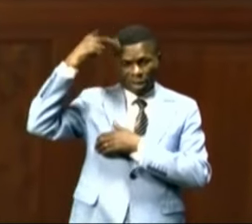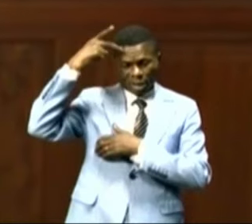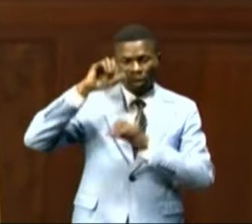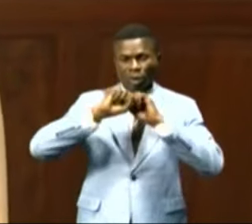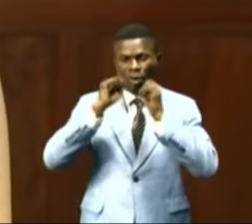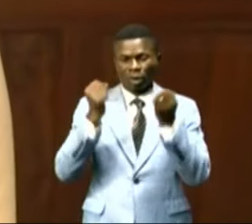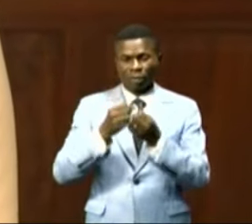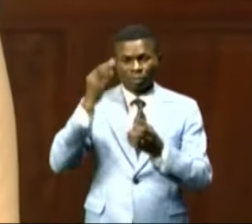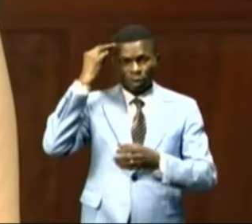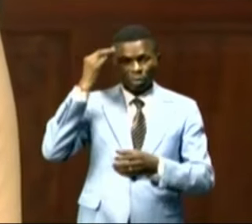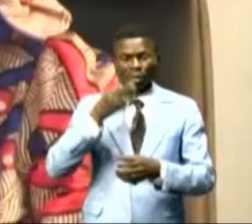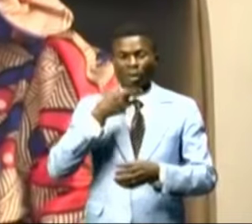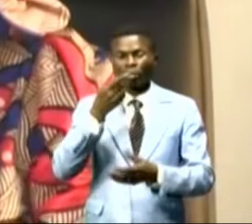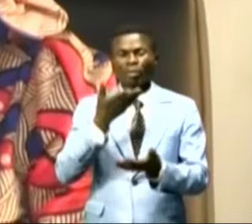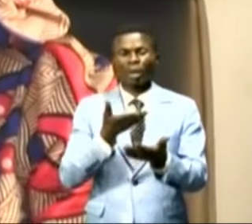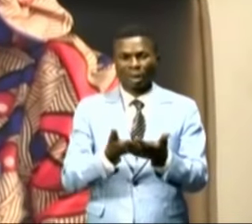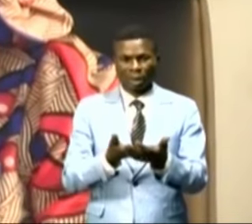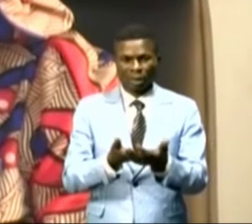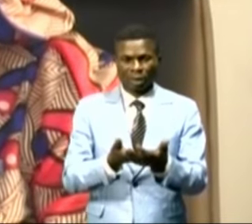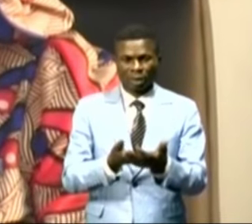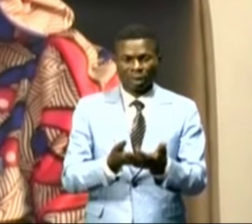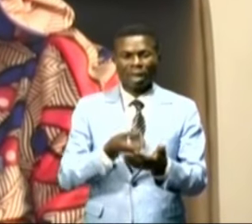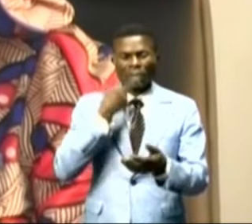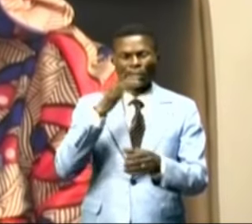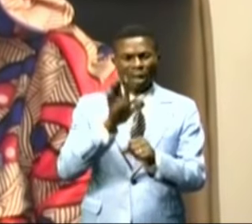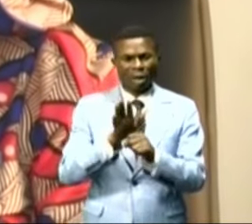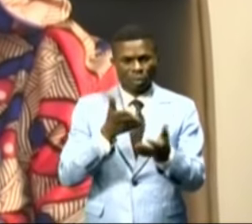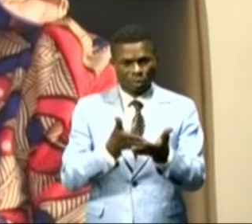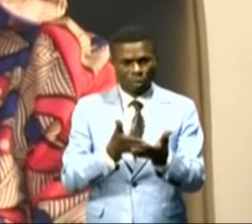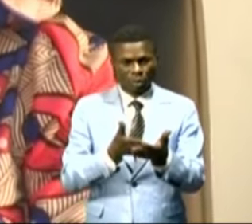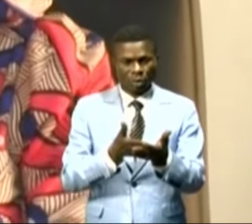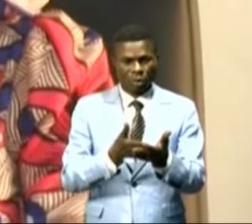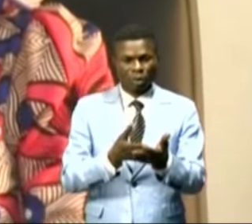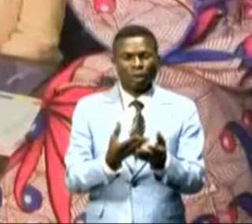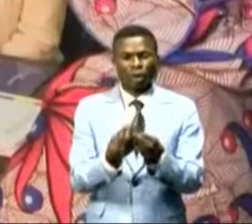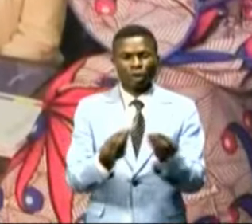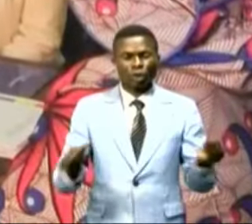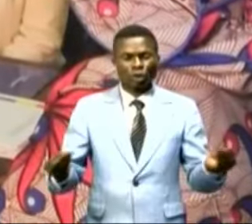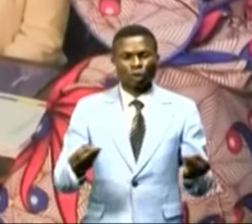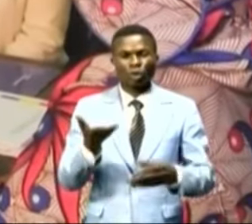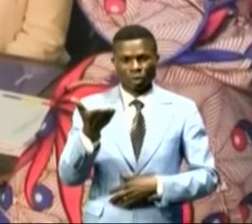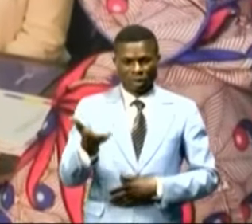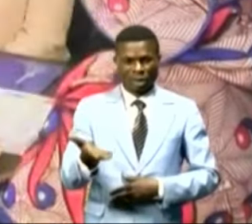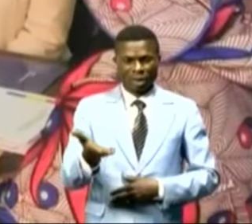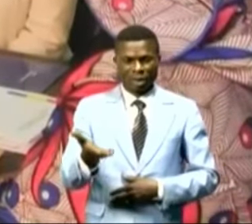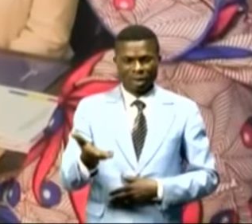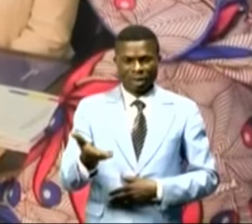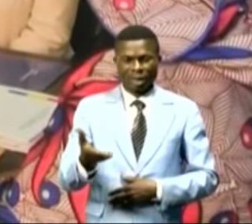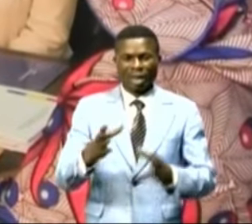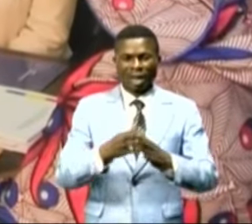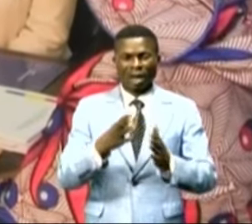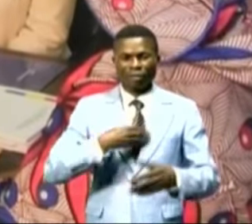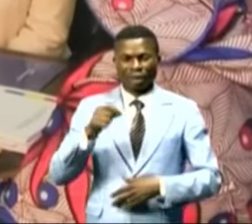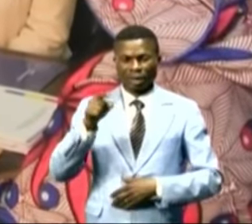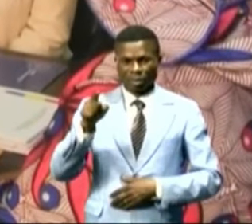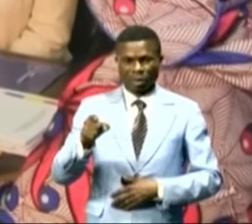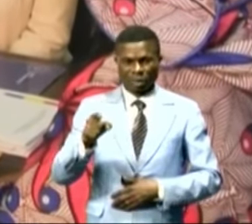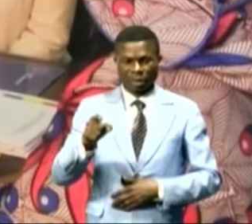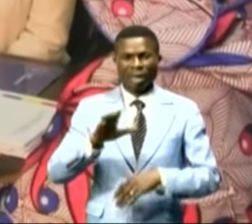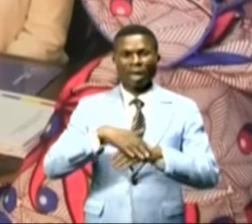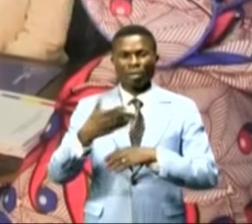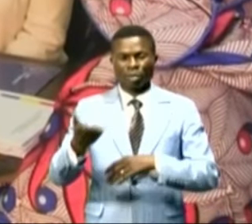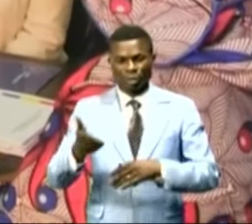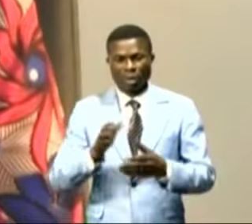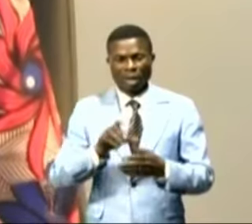la ministre Nathalie Aziza Mounana a beaucoup insisté a trouvé une porte ouverte chez ses interlocuteurs. En plus